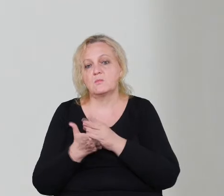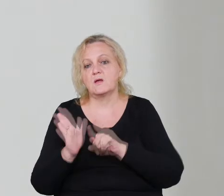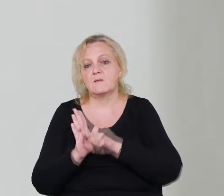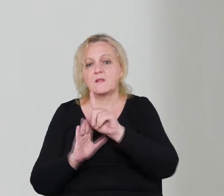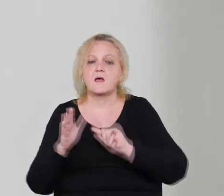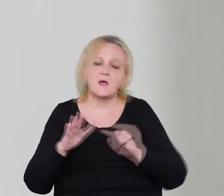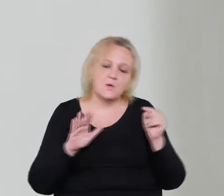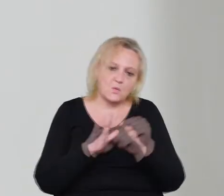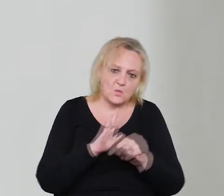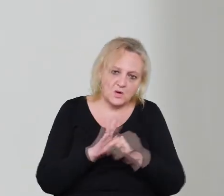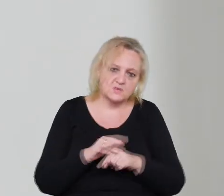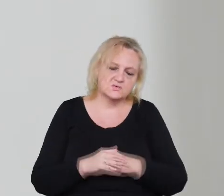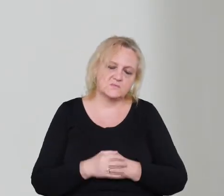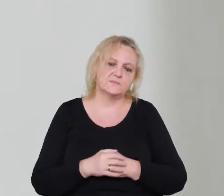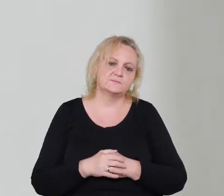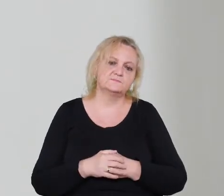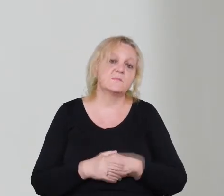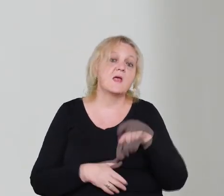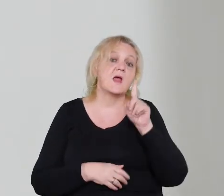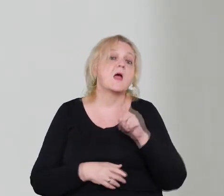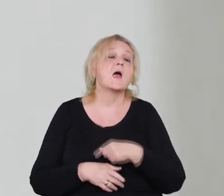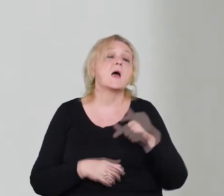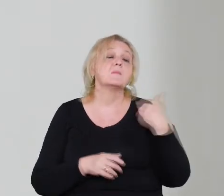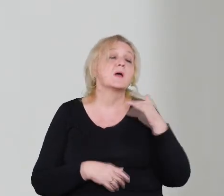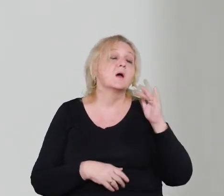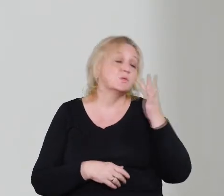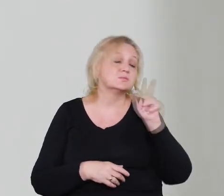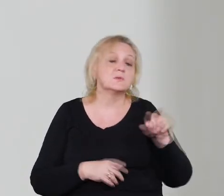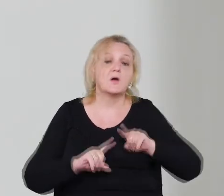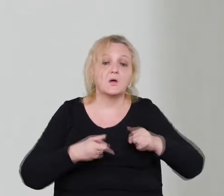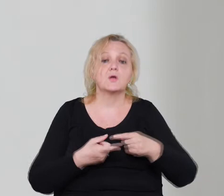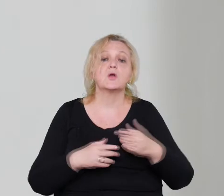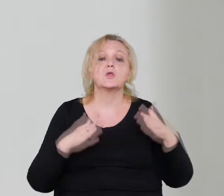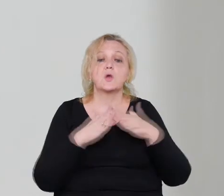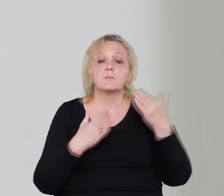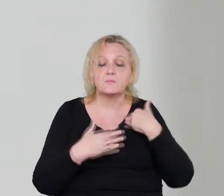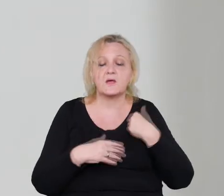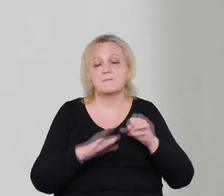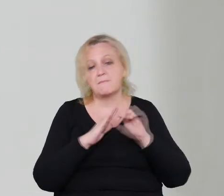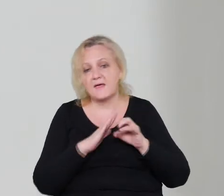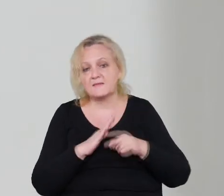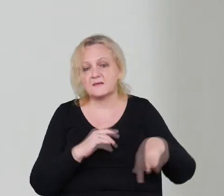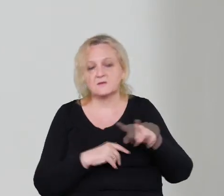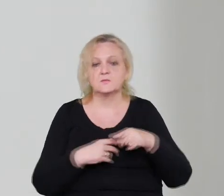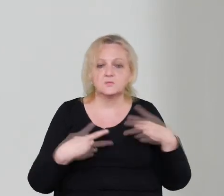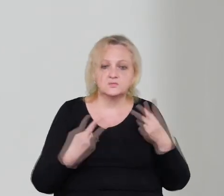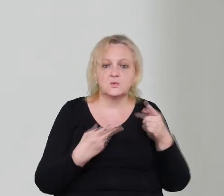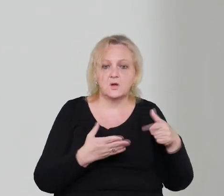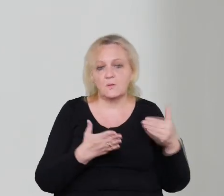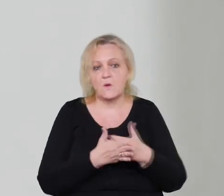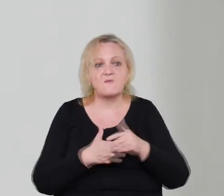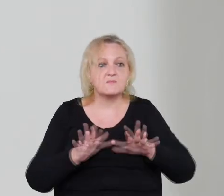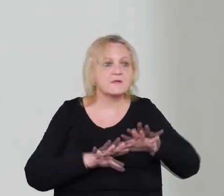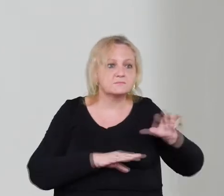dla uchodźców A jeśli chodzi z Wiktorią reszta to są takie organizacją białoruski jest wiele mediów które teraz gdzieś sobie szuka nowych